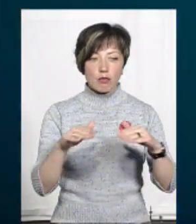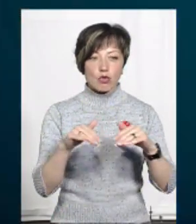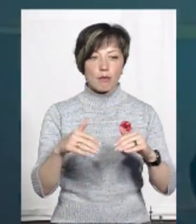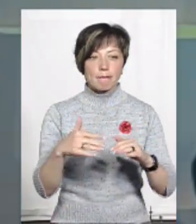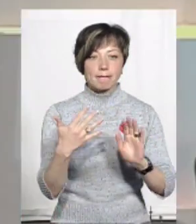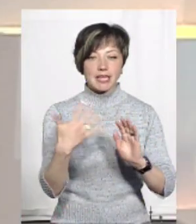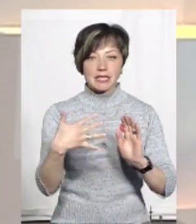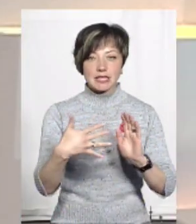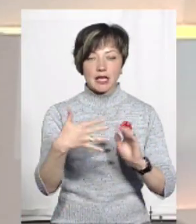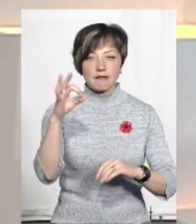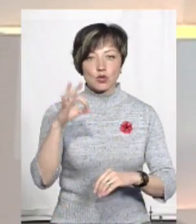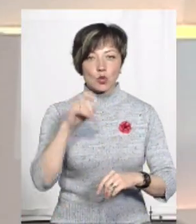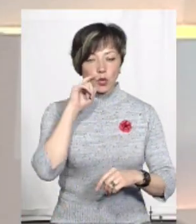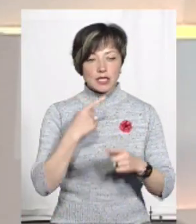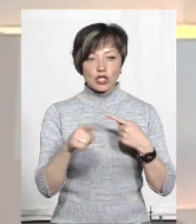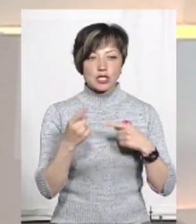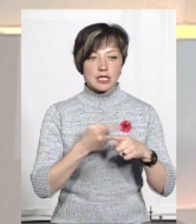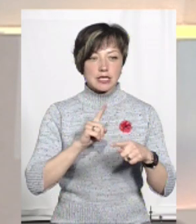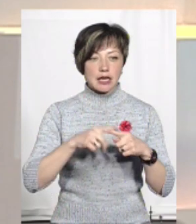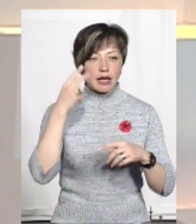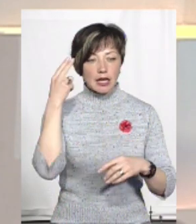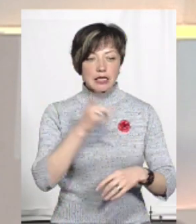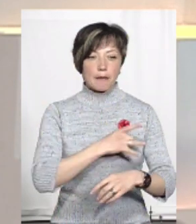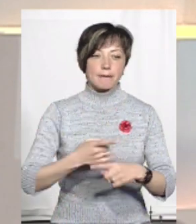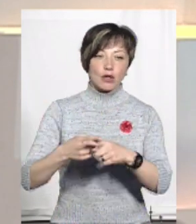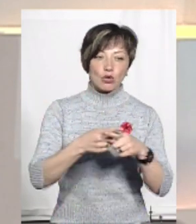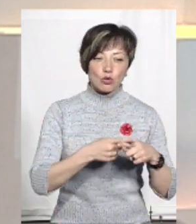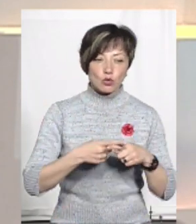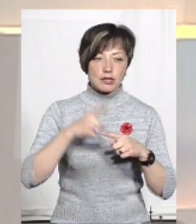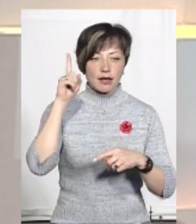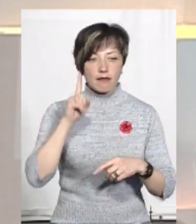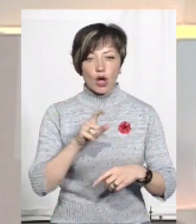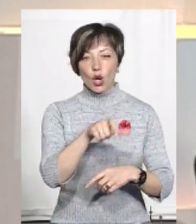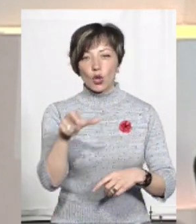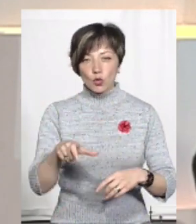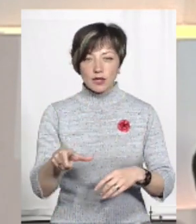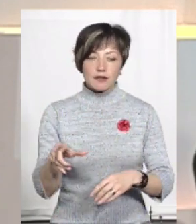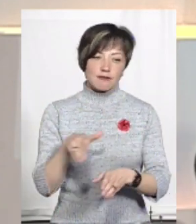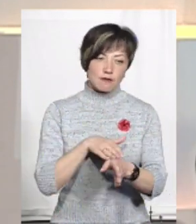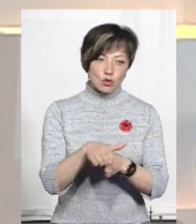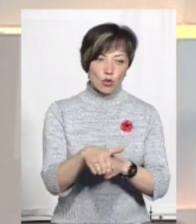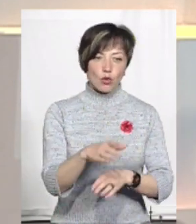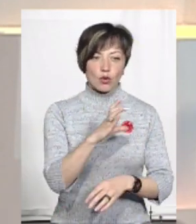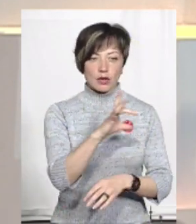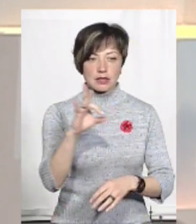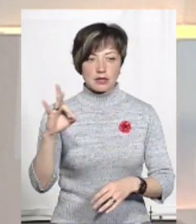50% українці. Інші – це киргизи, білоруси, євреї, люди зі всього